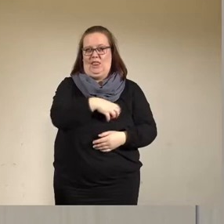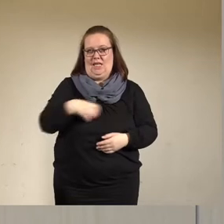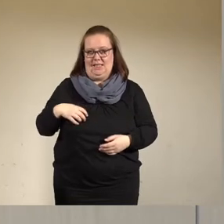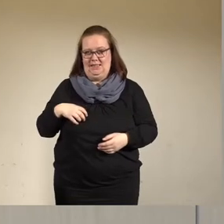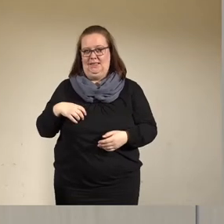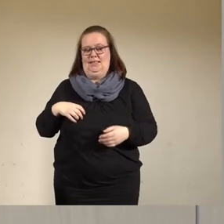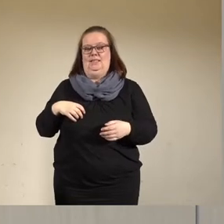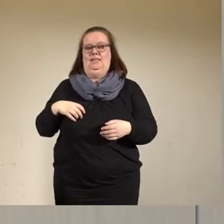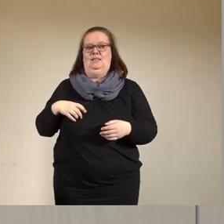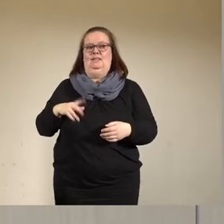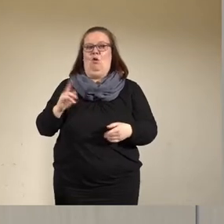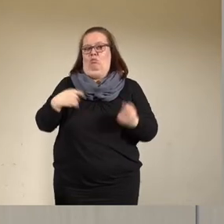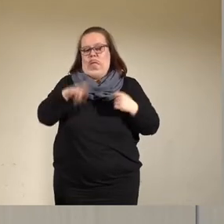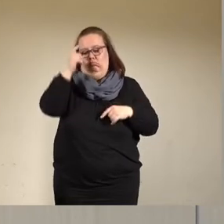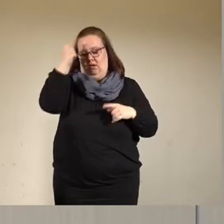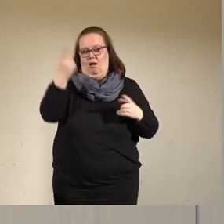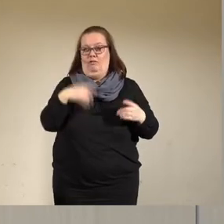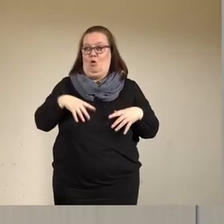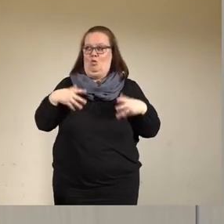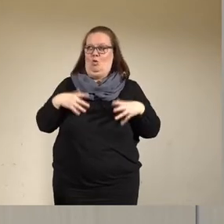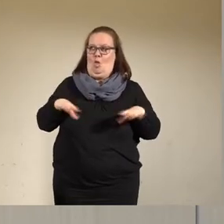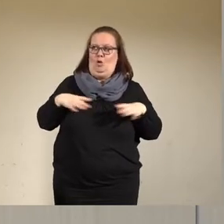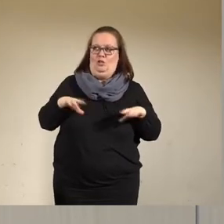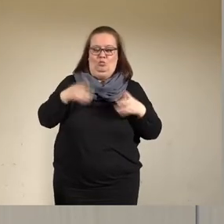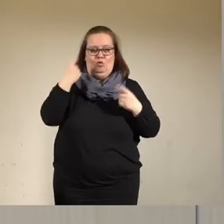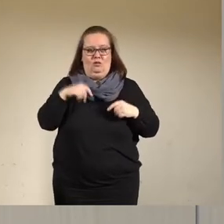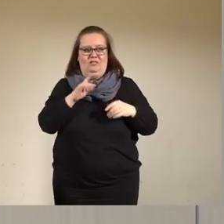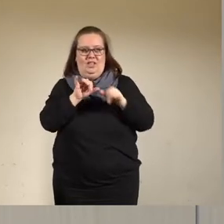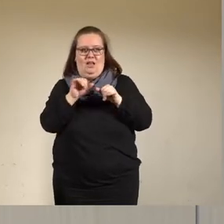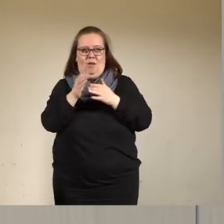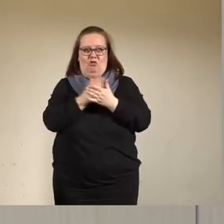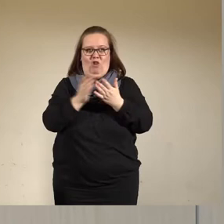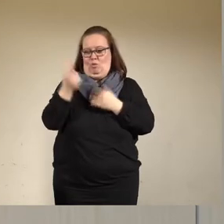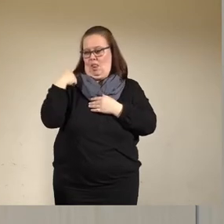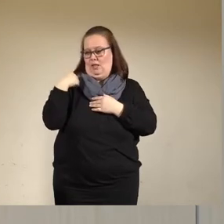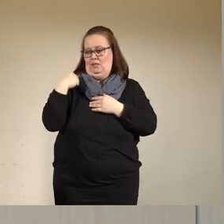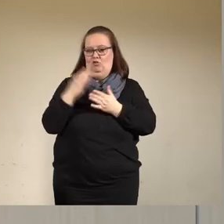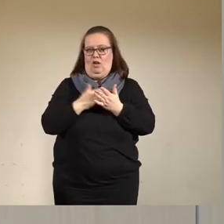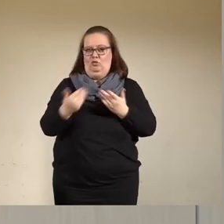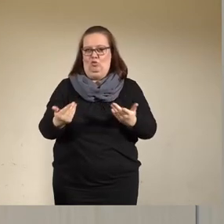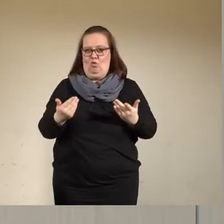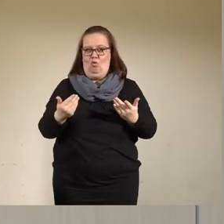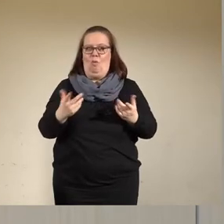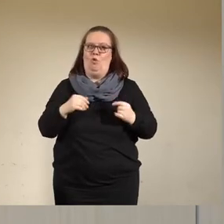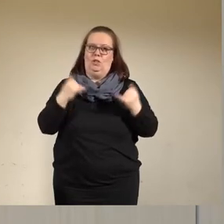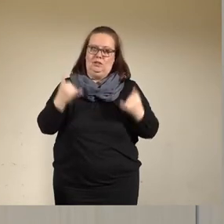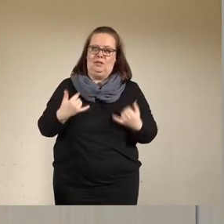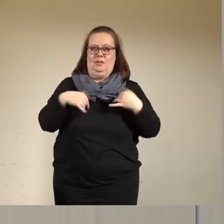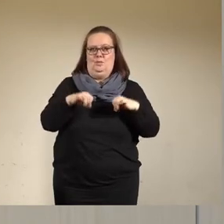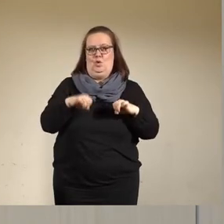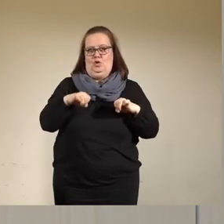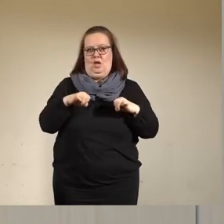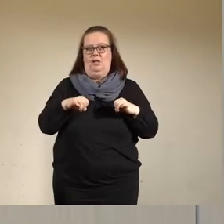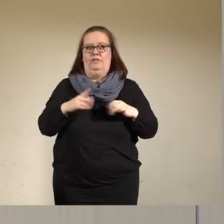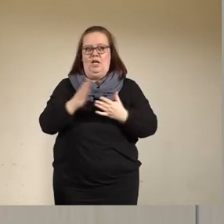Dresden. Ich glaube, niemand war glücklich mit der knappen Entscheidung, die wir letztens getroffen haben. Wir haben jetzt die